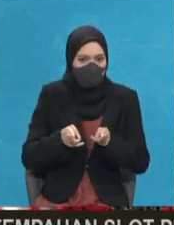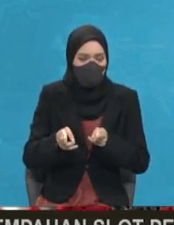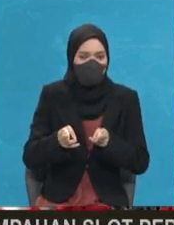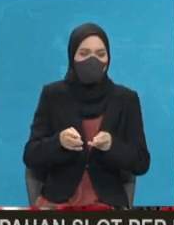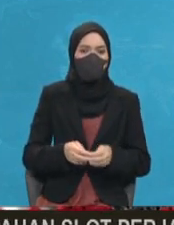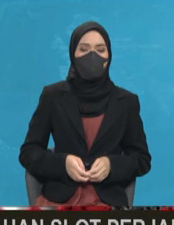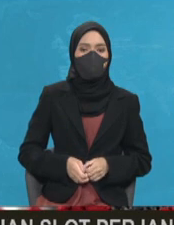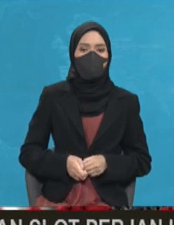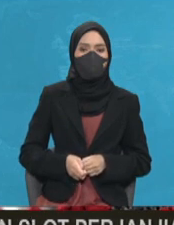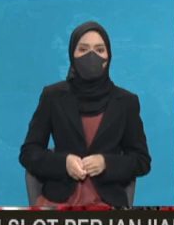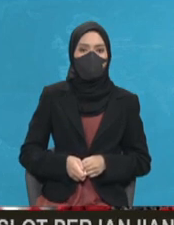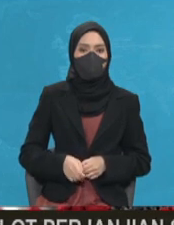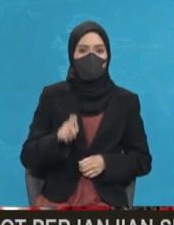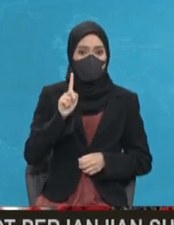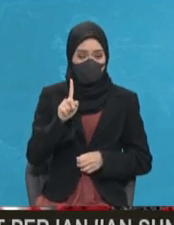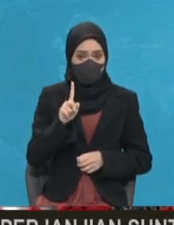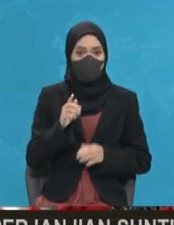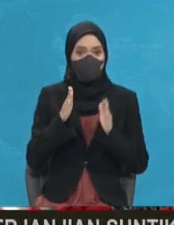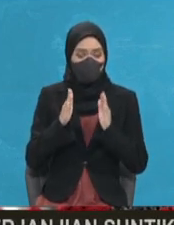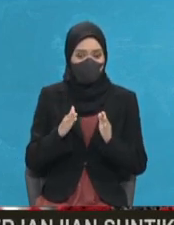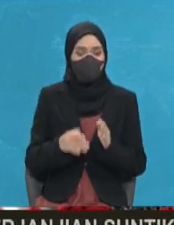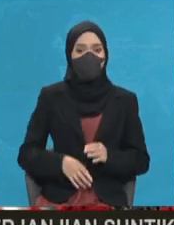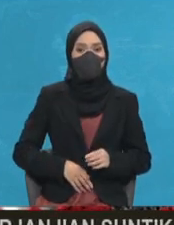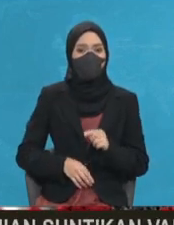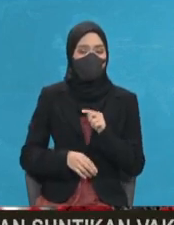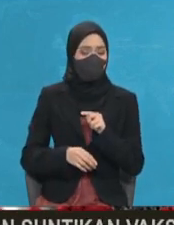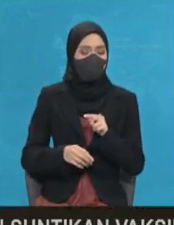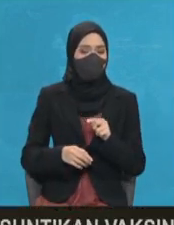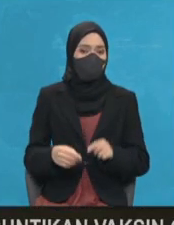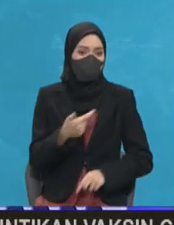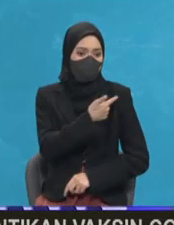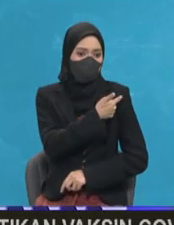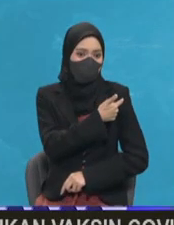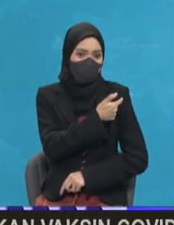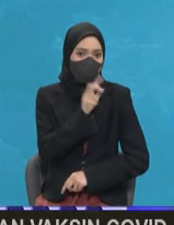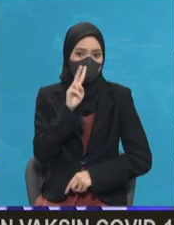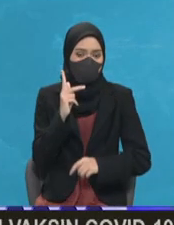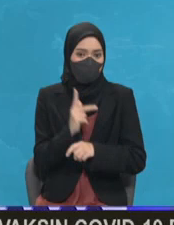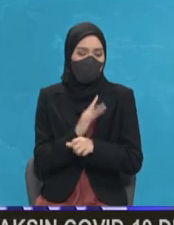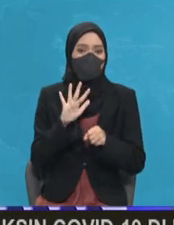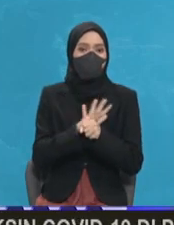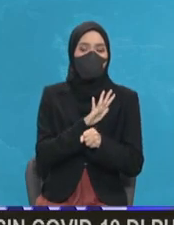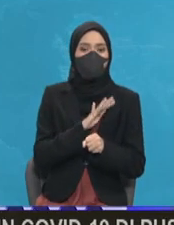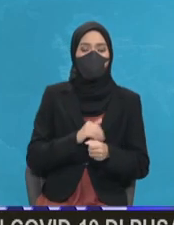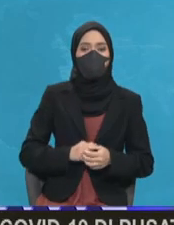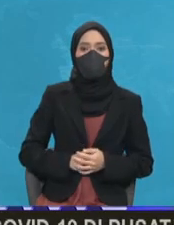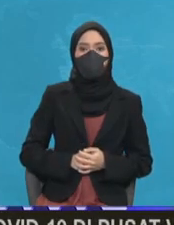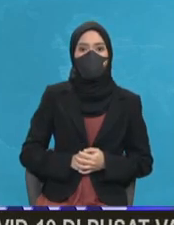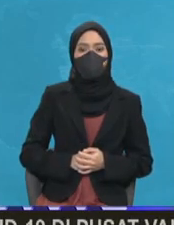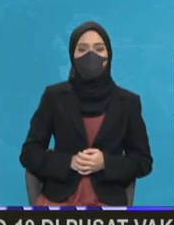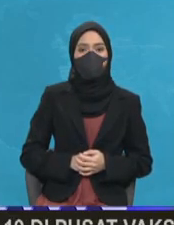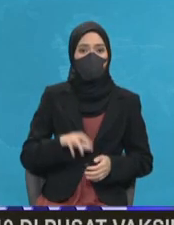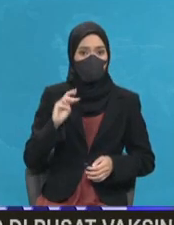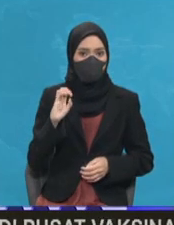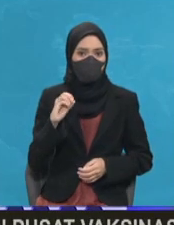kesini hanya seorang saja yang telah menerima suntikan vaksin komplit membahas yang lengkap Hai Kementerian Kesehatan juga